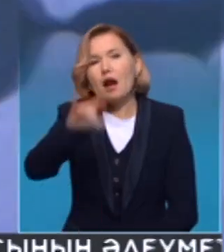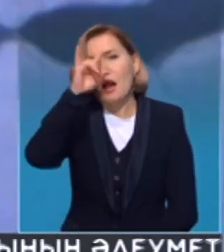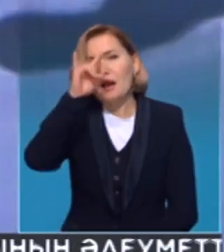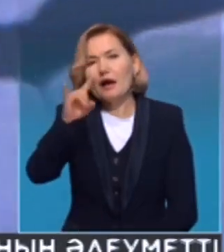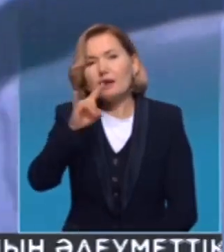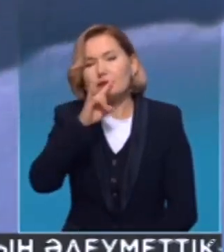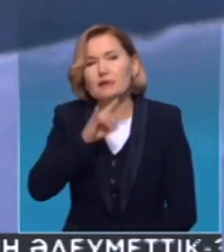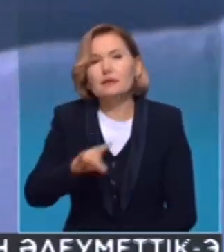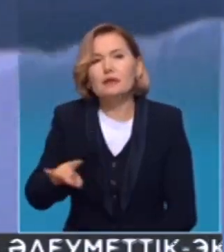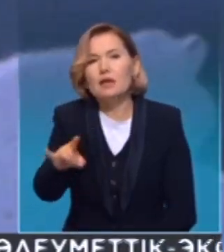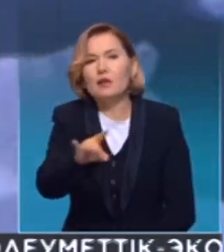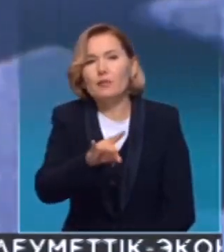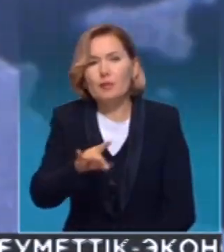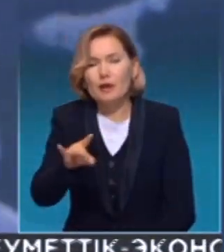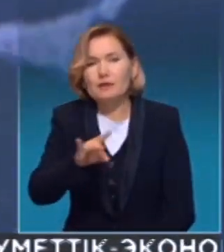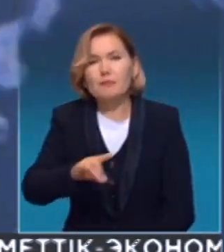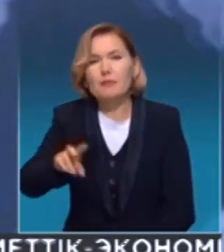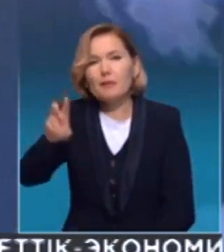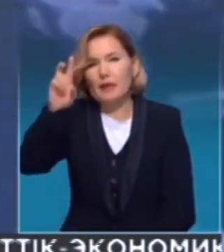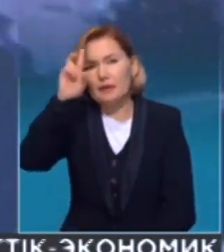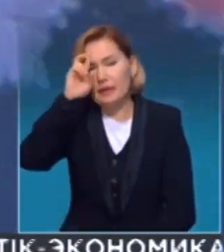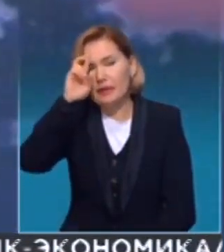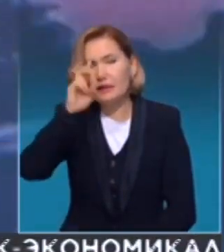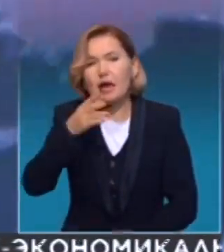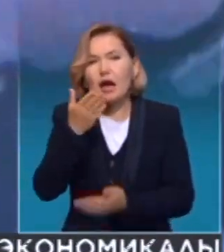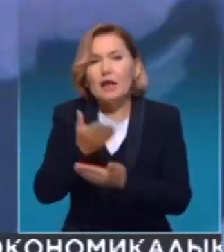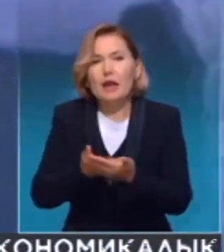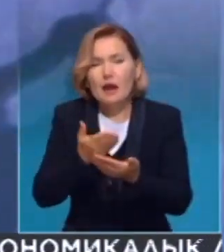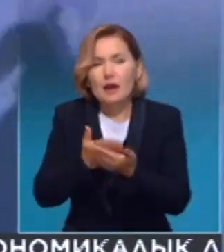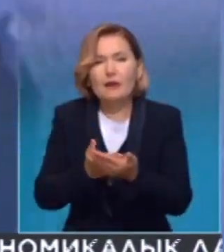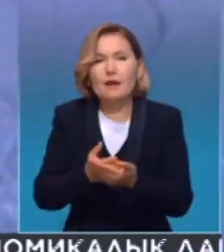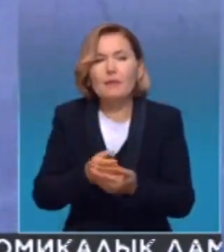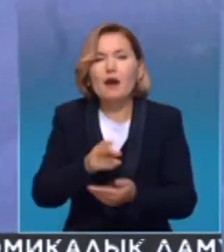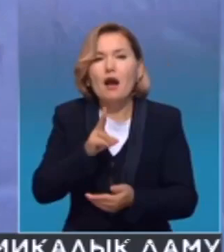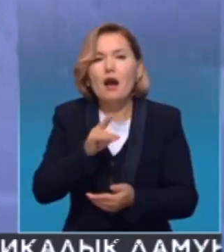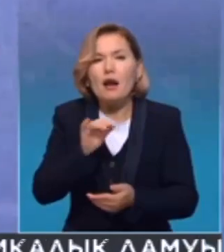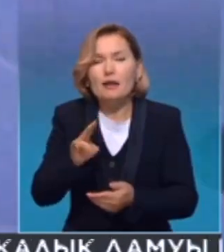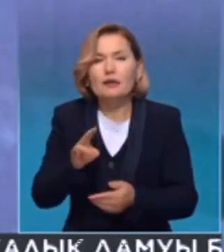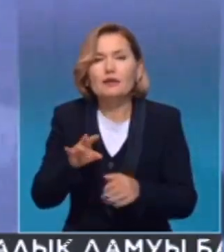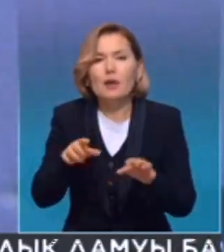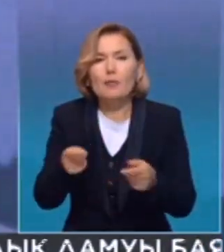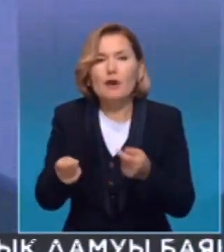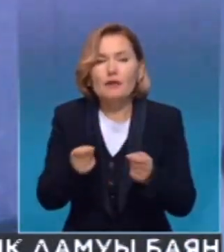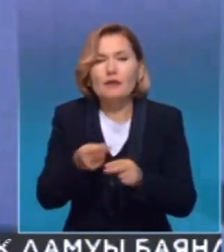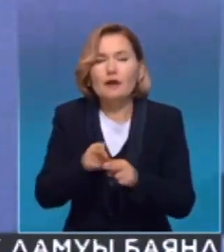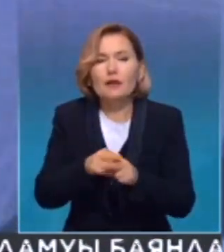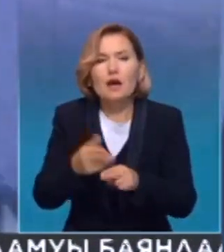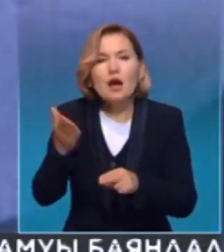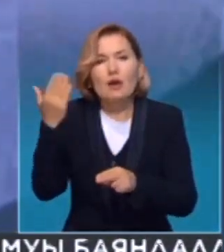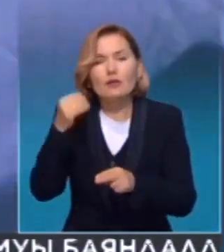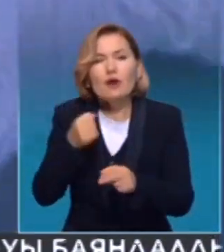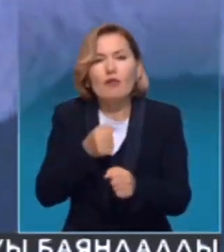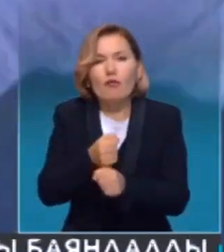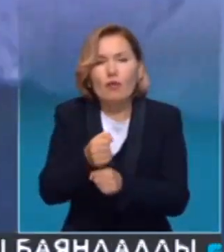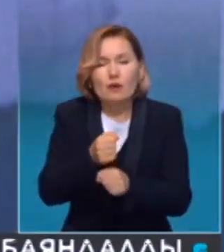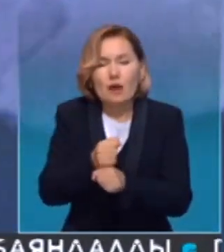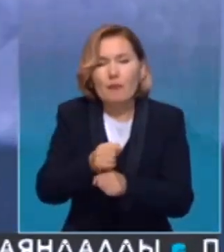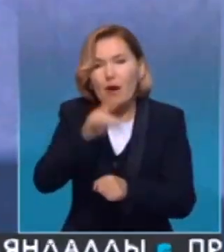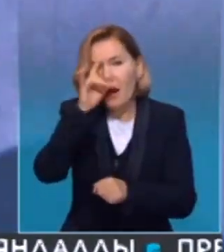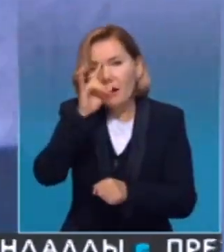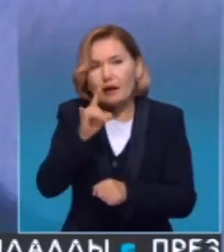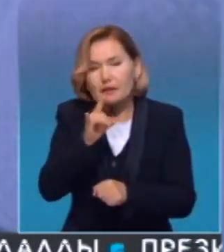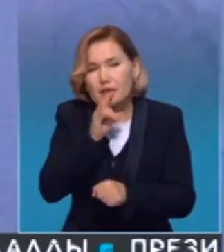Өзге ақпараттарға ойысамыз. Қазақстан Республикасының мемлекеттік кеңесшісі Ерлан Қариннің төрағалығымен саяси қуғын-сүргін құрбандарын толық